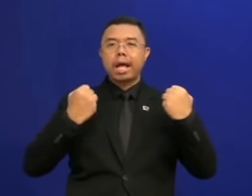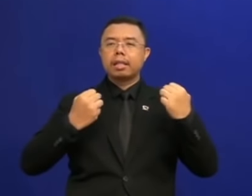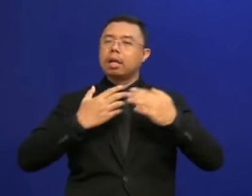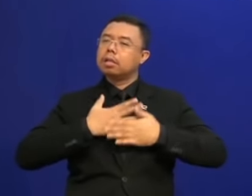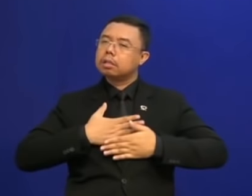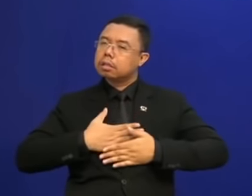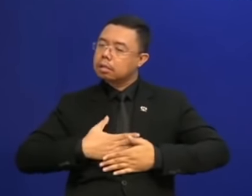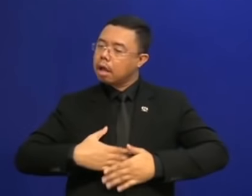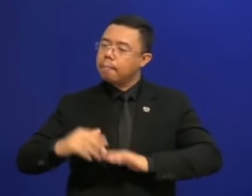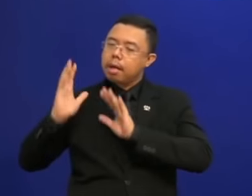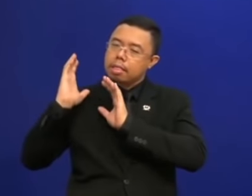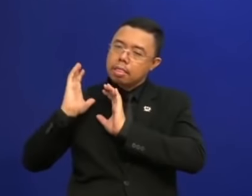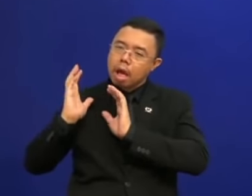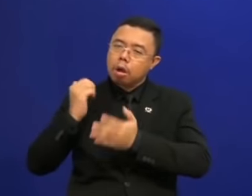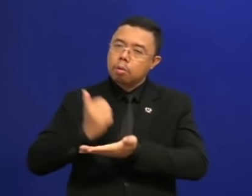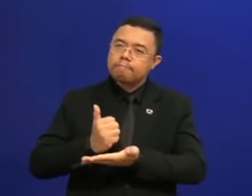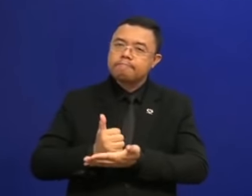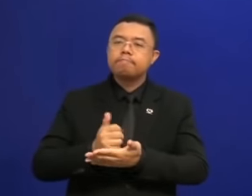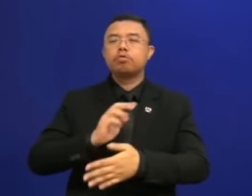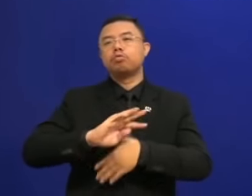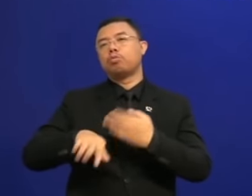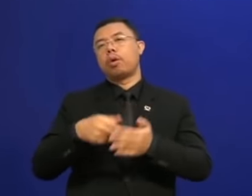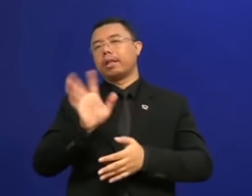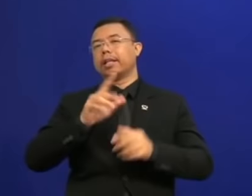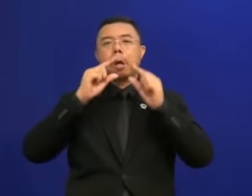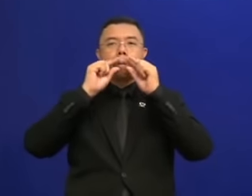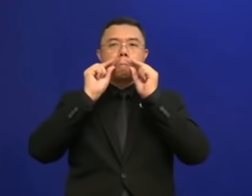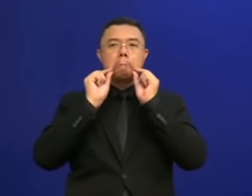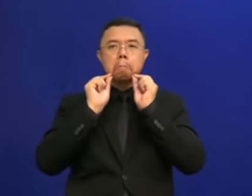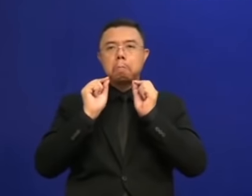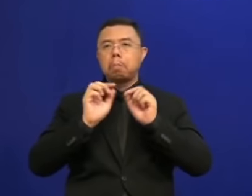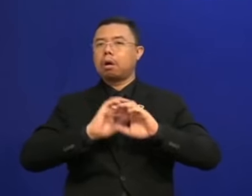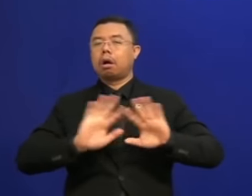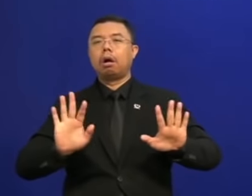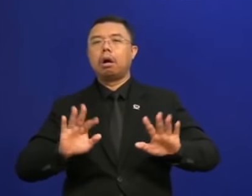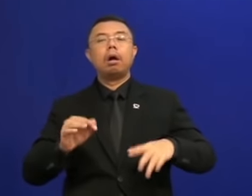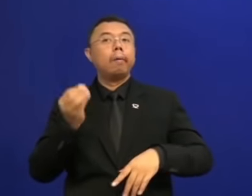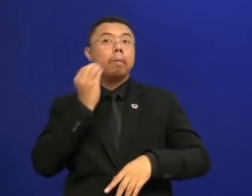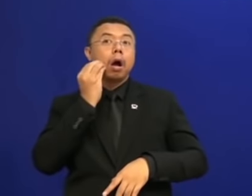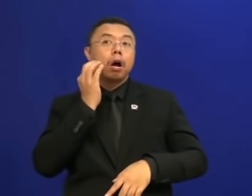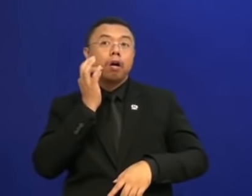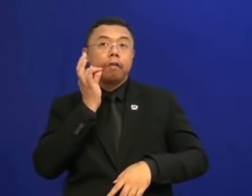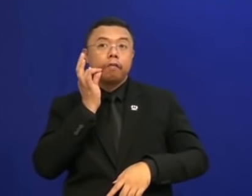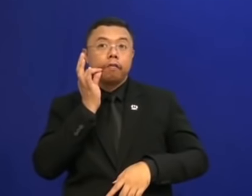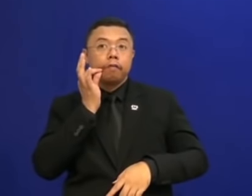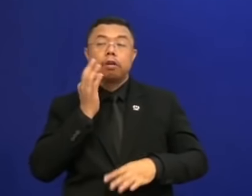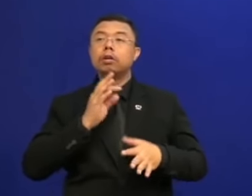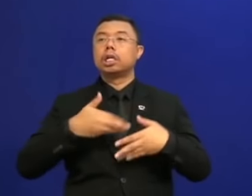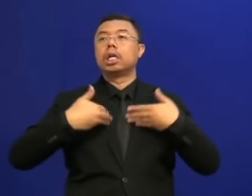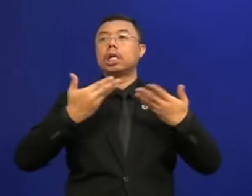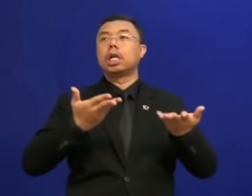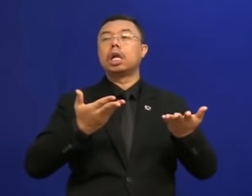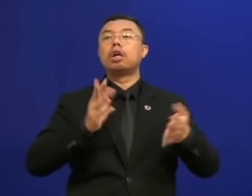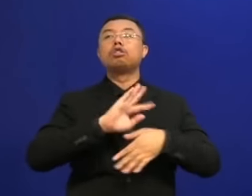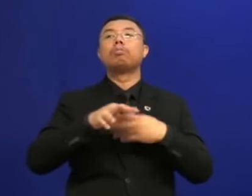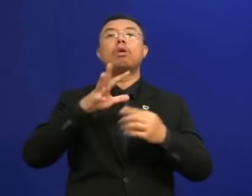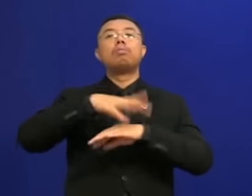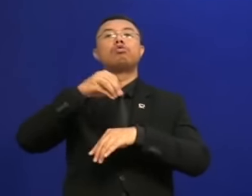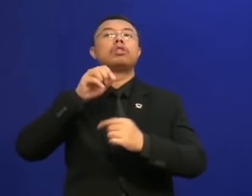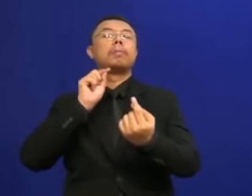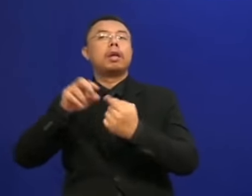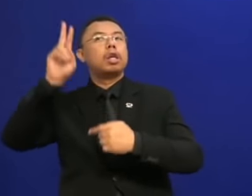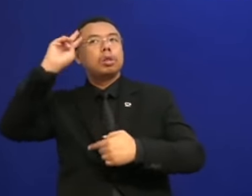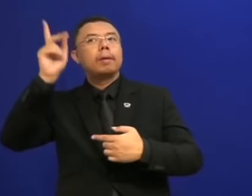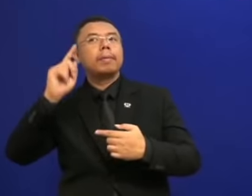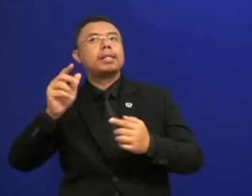tidak bersungut-sungut. Ya, maaf, nanti kerelaan meninggalkan segala sesuatu berpusat pada Tuhan,